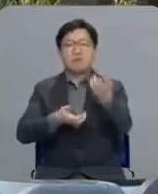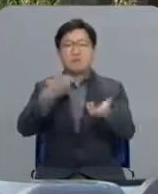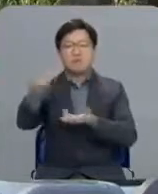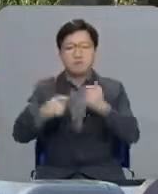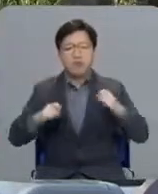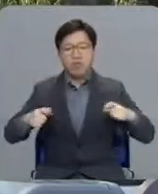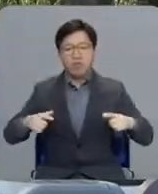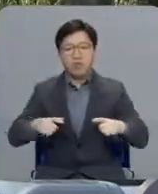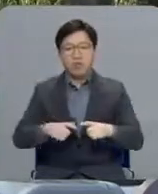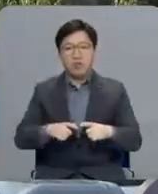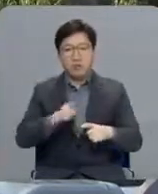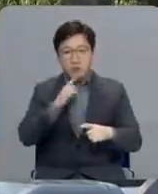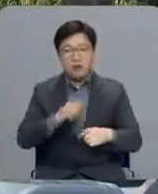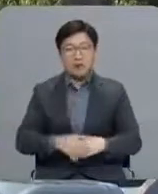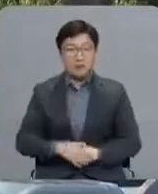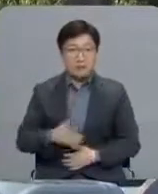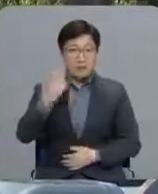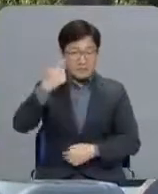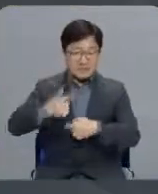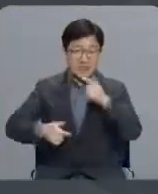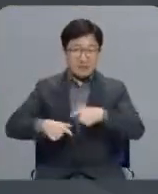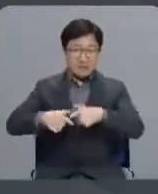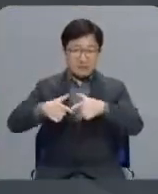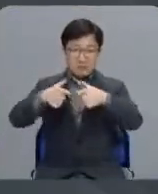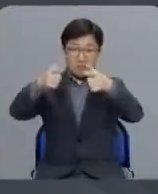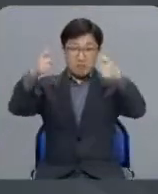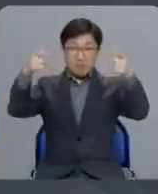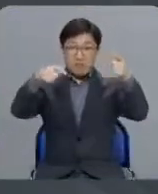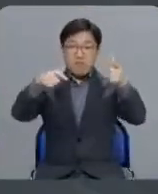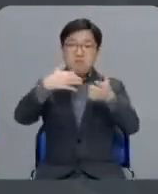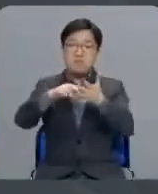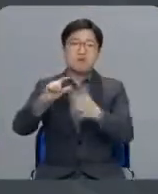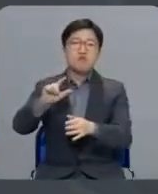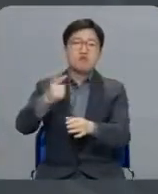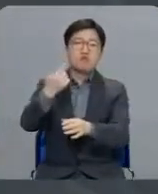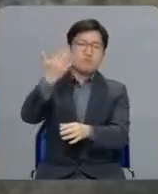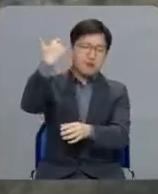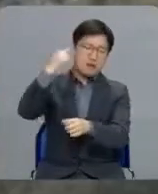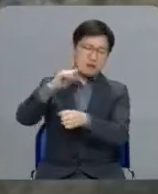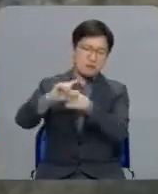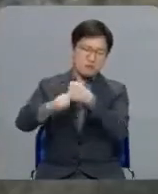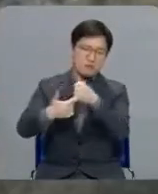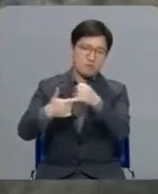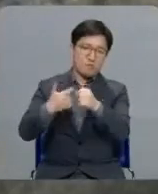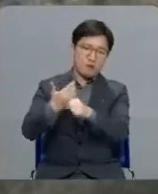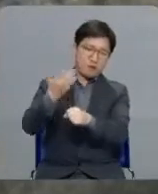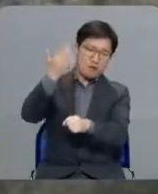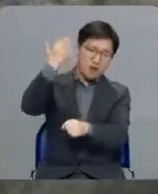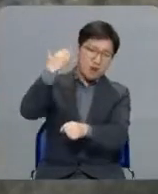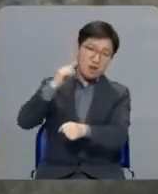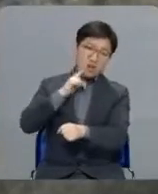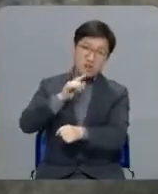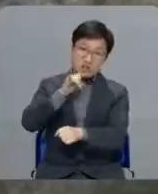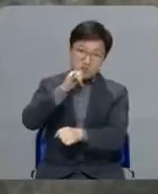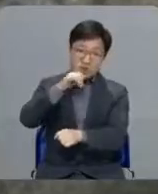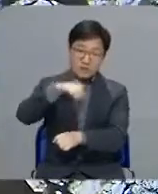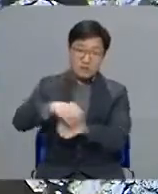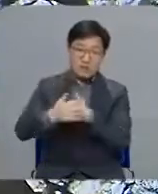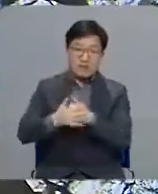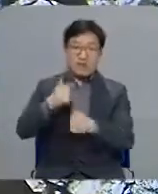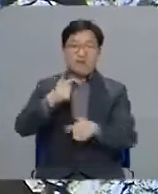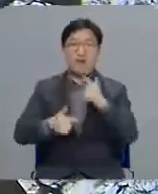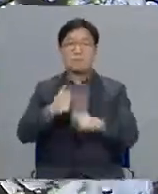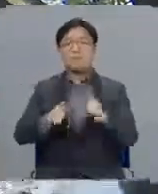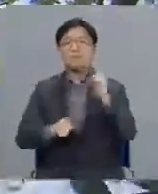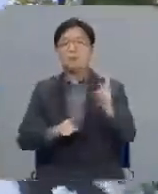무려 600년이 넘었다는 팽나무 아래 음악가와 관객이 마주 앉았습니다. 사람도 집도 사라진 하제 마을에 남은